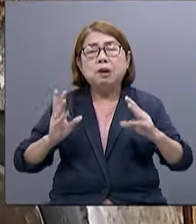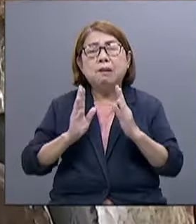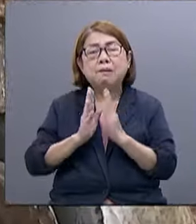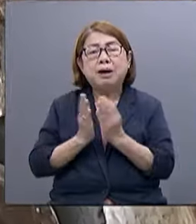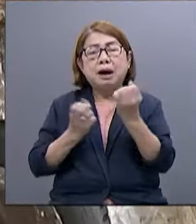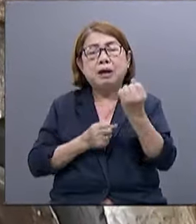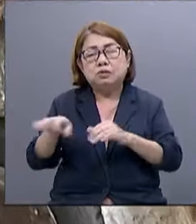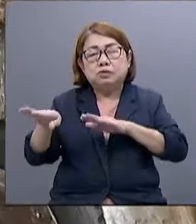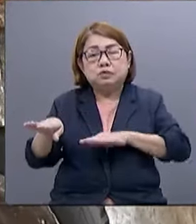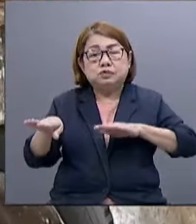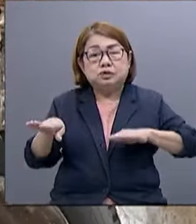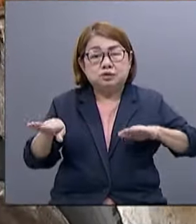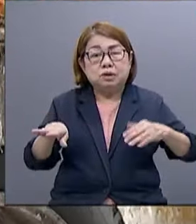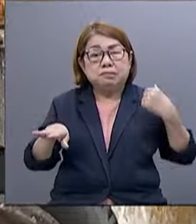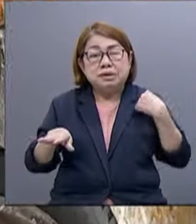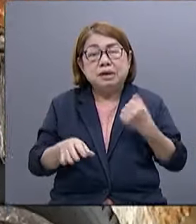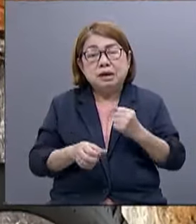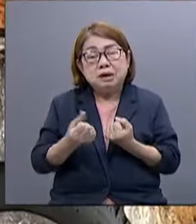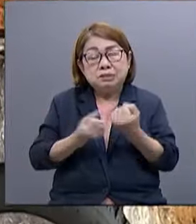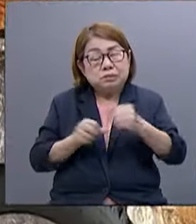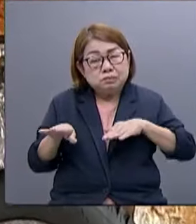านเนี่ย2วัน2คืนนะครับสนุกสนานแน่น